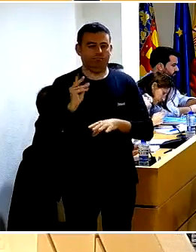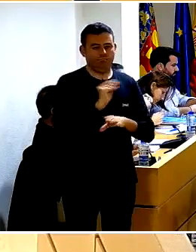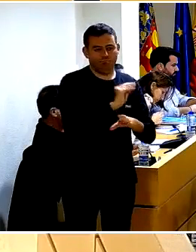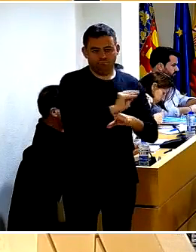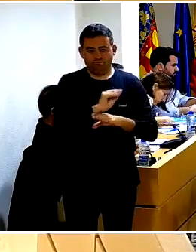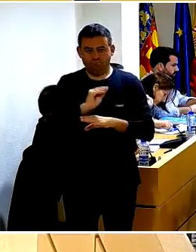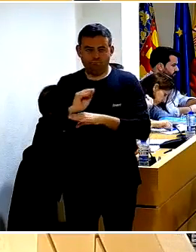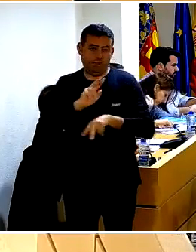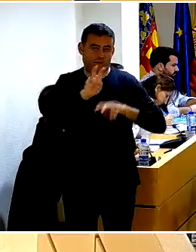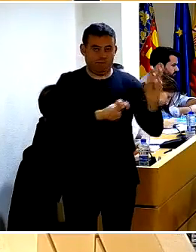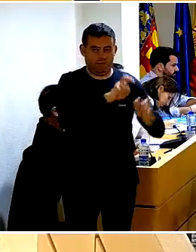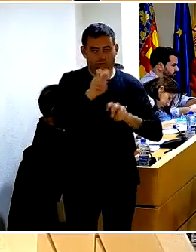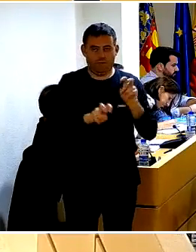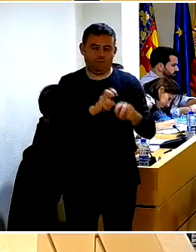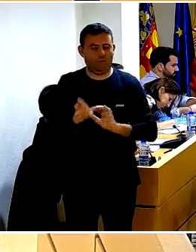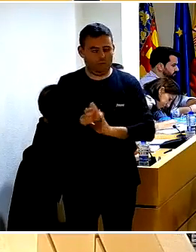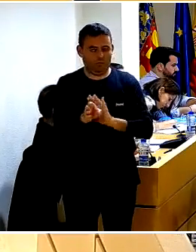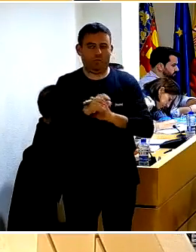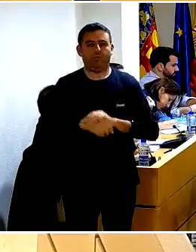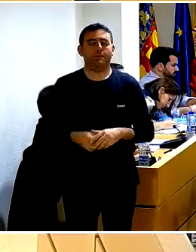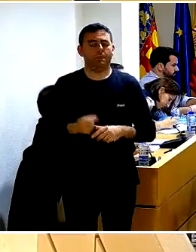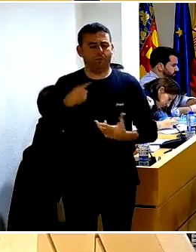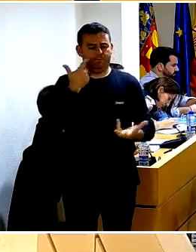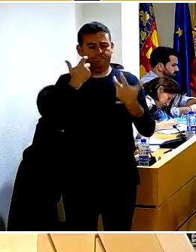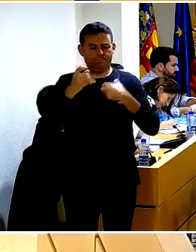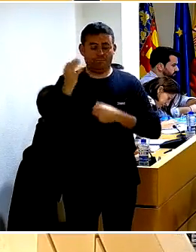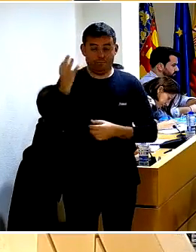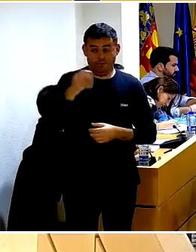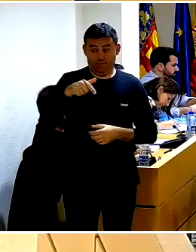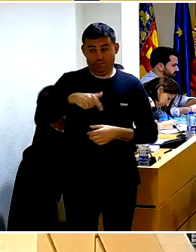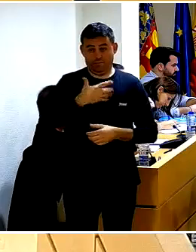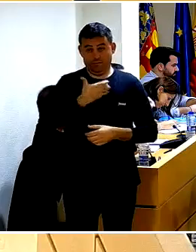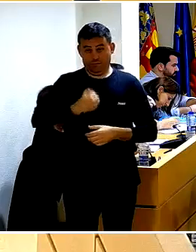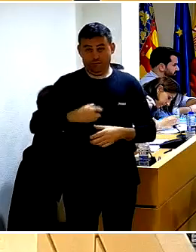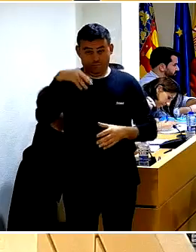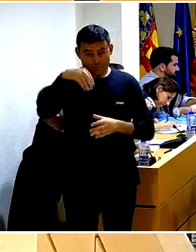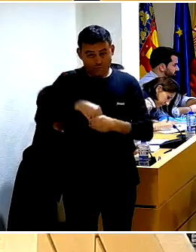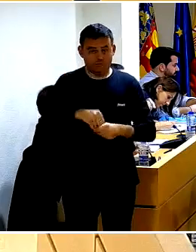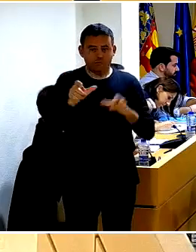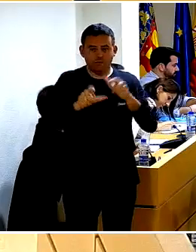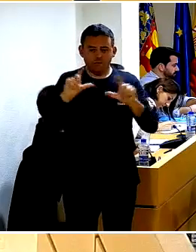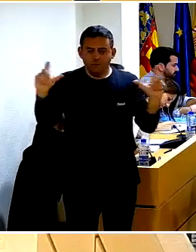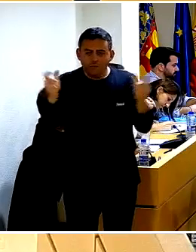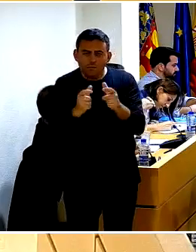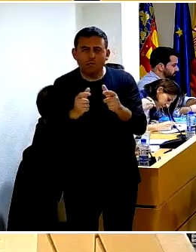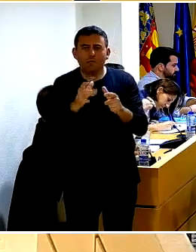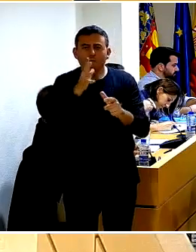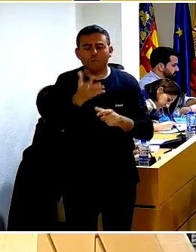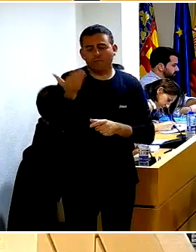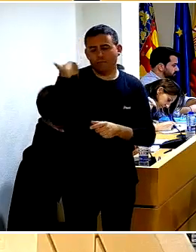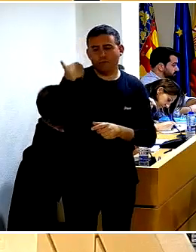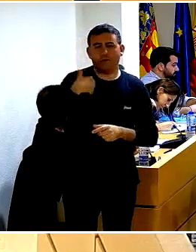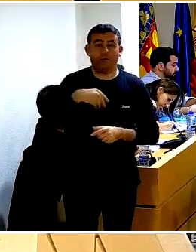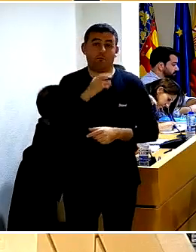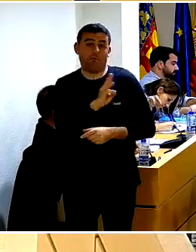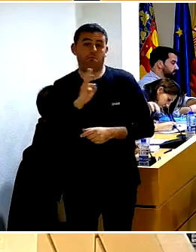possibilitats comencem a revertir la falta de personal que l'Ajuntament ha agreujada per les retallades de l'últim govern del PP que afecta àrees